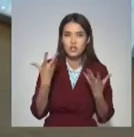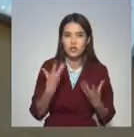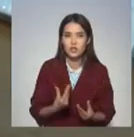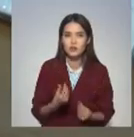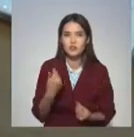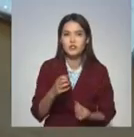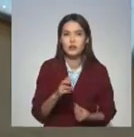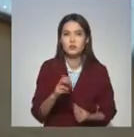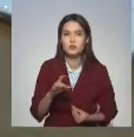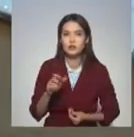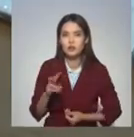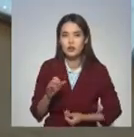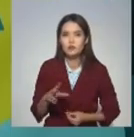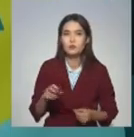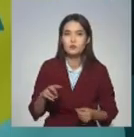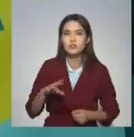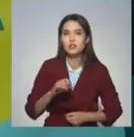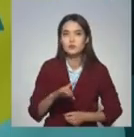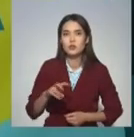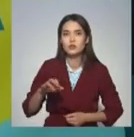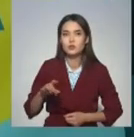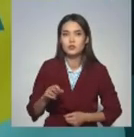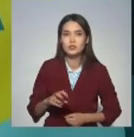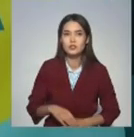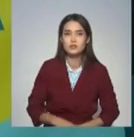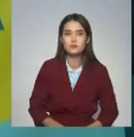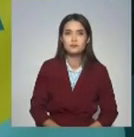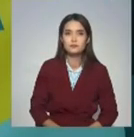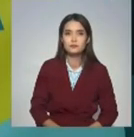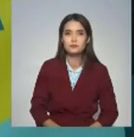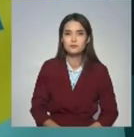Бақытжанқызы, Абзал Құрманкин, Айзада Төребекқызы, Бақыт Рахметова, Астана Таймс.